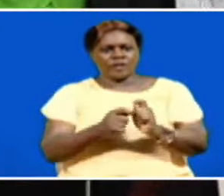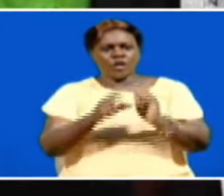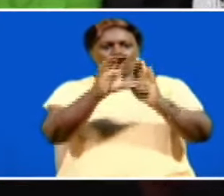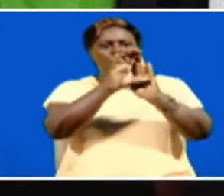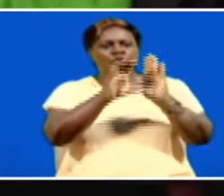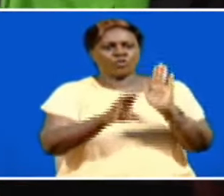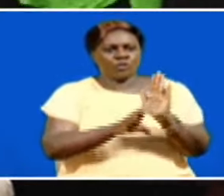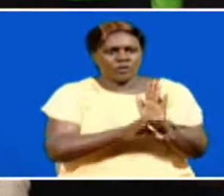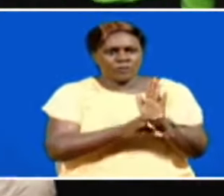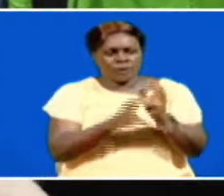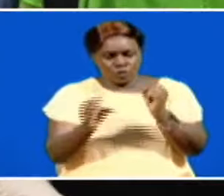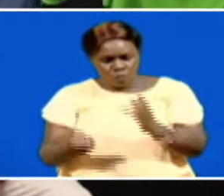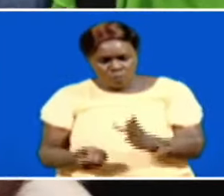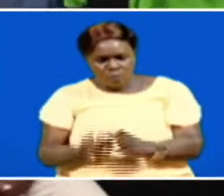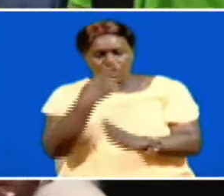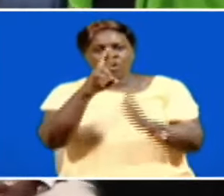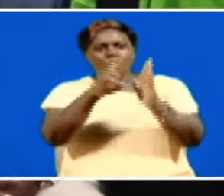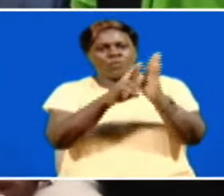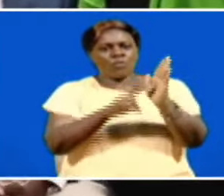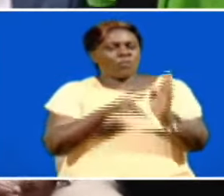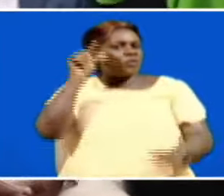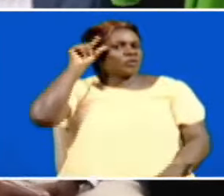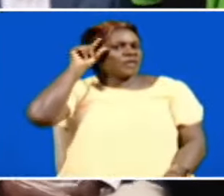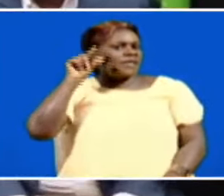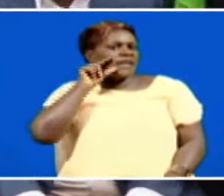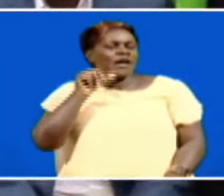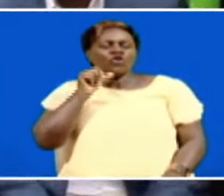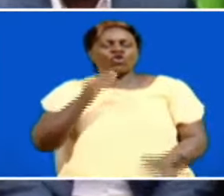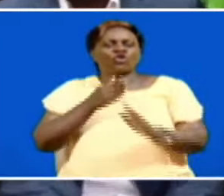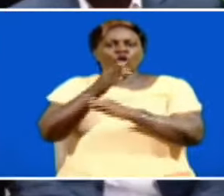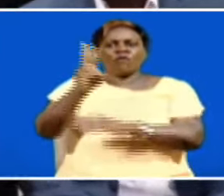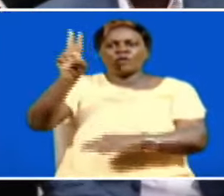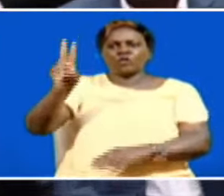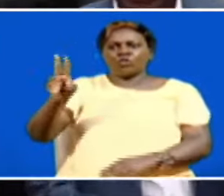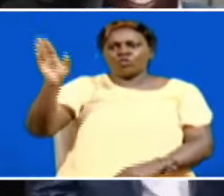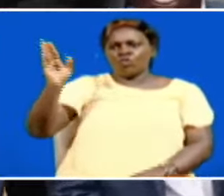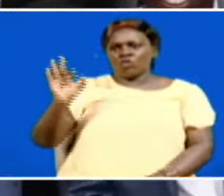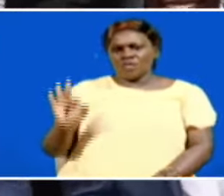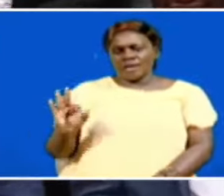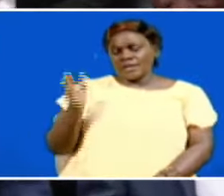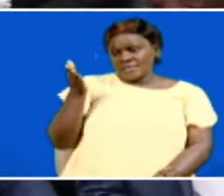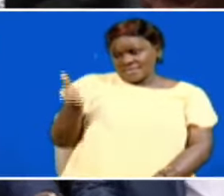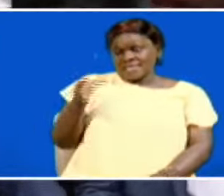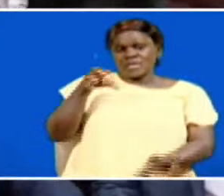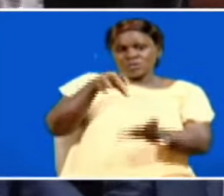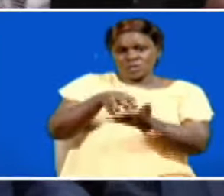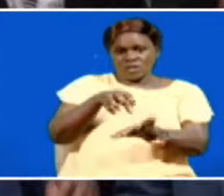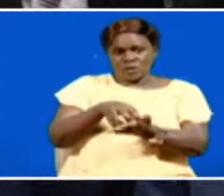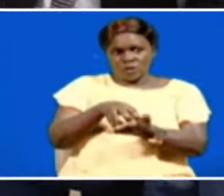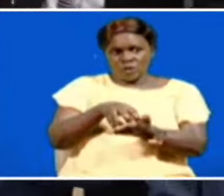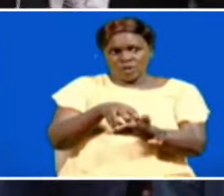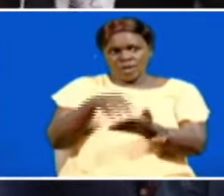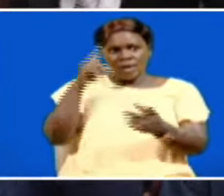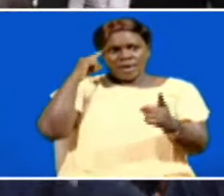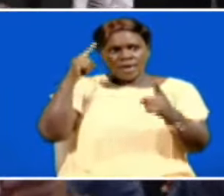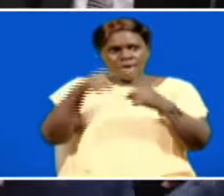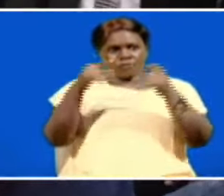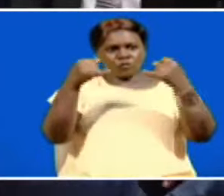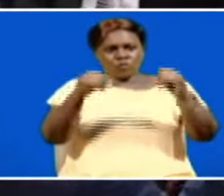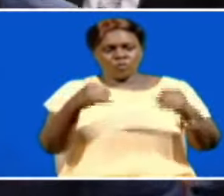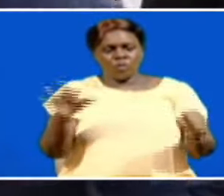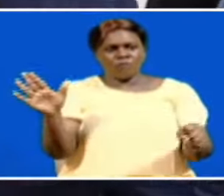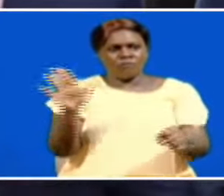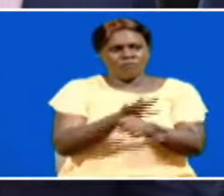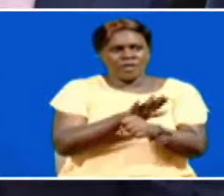katiba ili kutunga kanuni ya kijinsia isiyozidi thuluthi mbili. Ni kutokana na hali hii na kwa nia ya kutekeleza